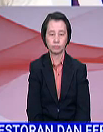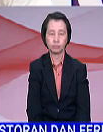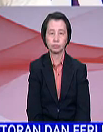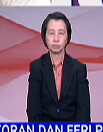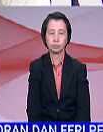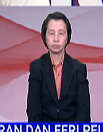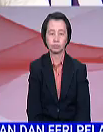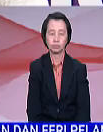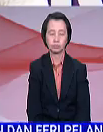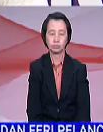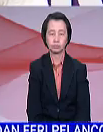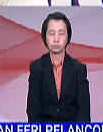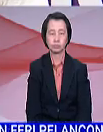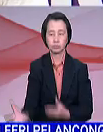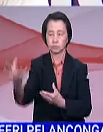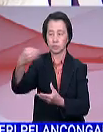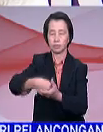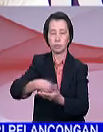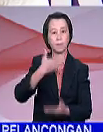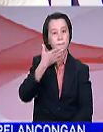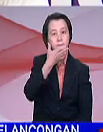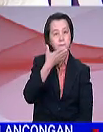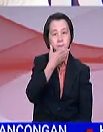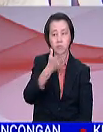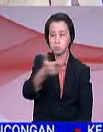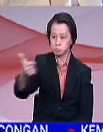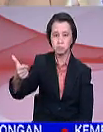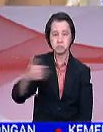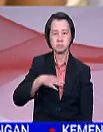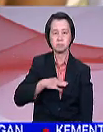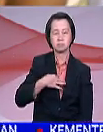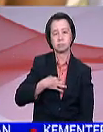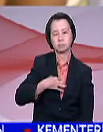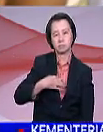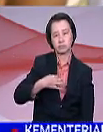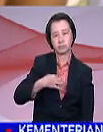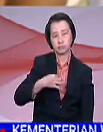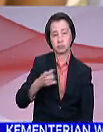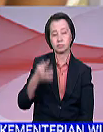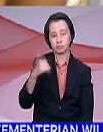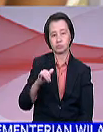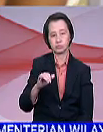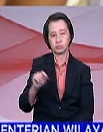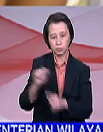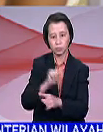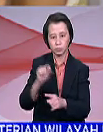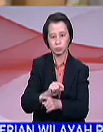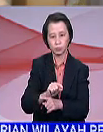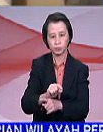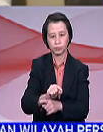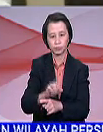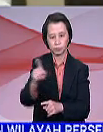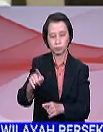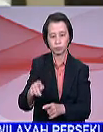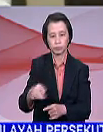Dan pelibatan belia di dalam Southern Volunteers ini, keistimewaannya mereka boleh menggunakan